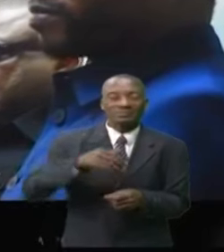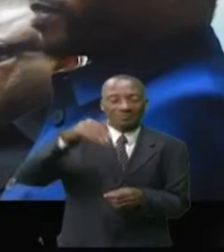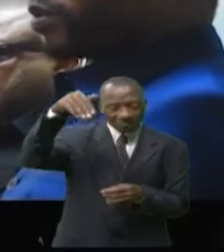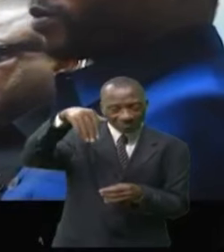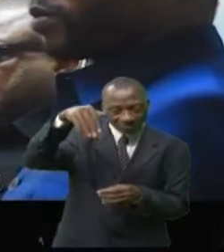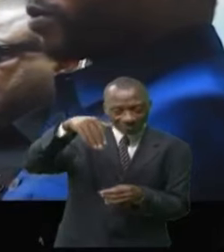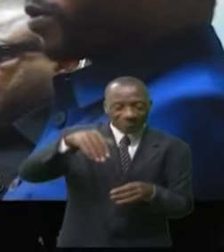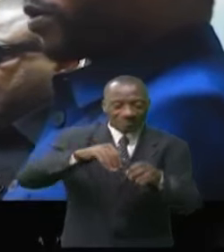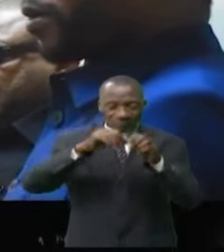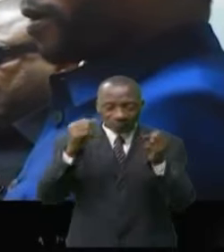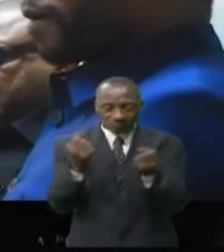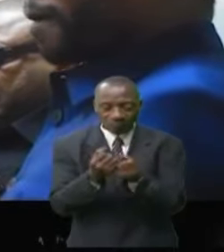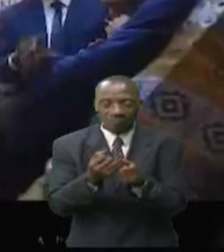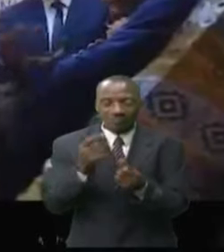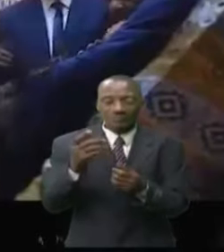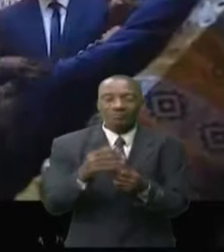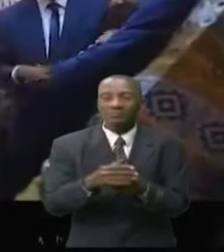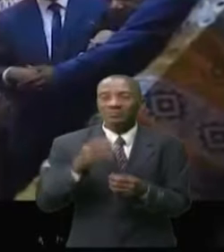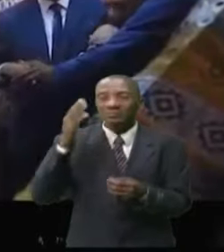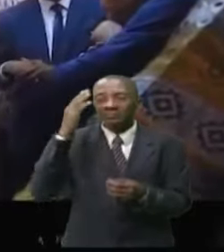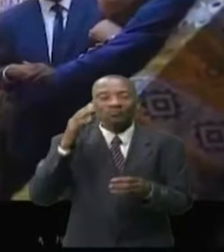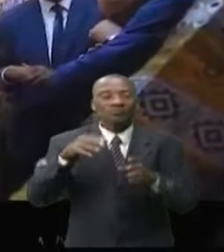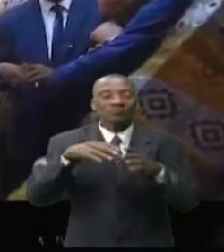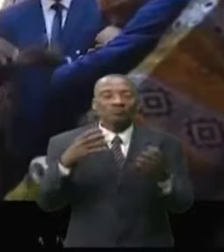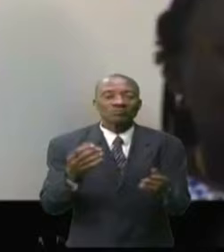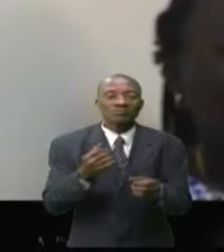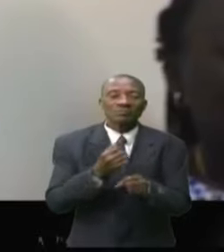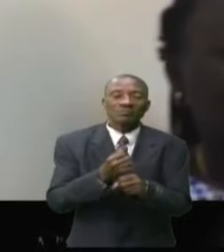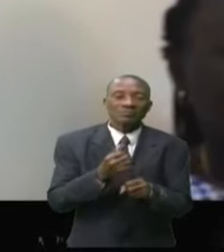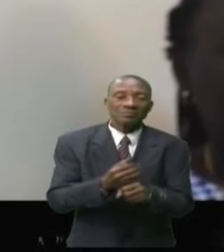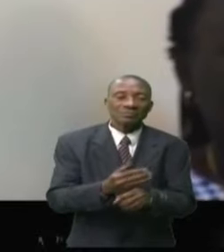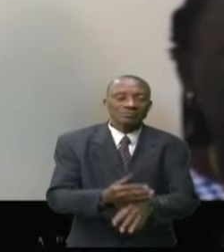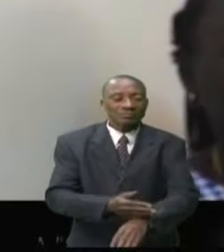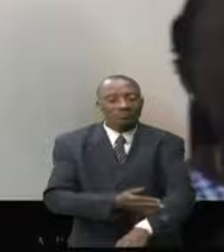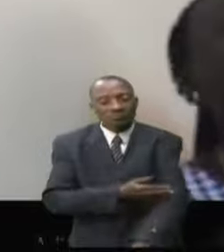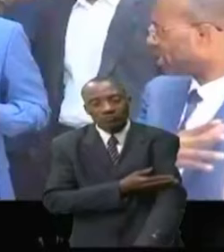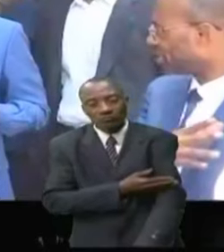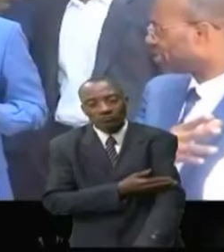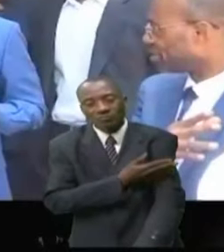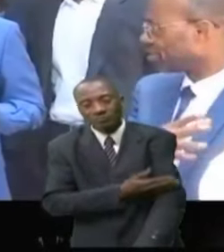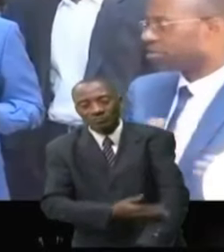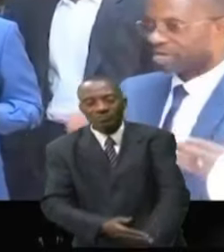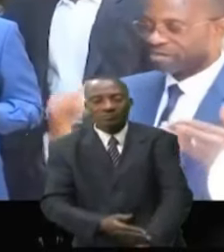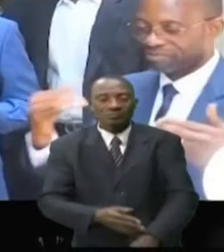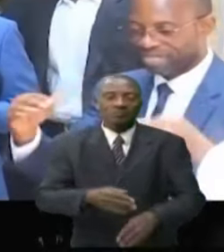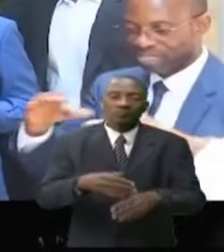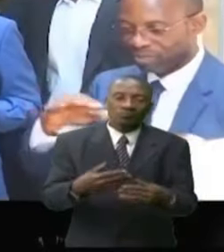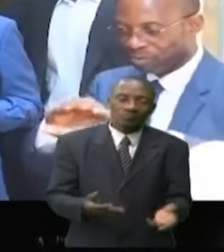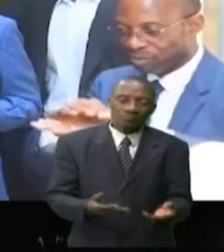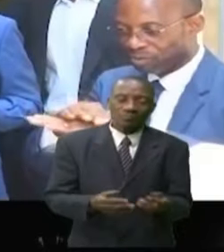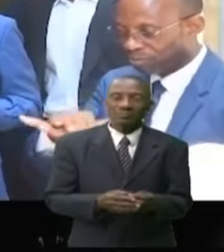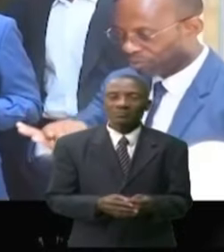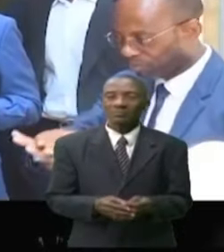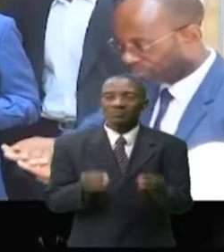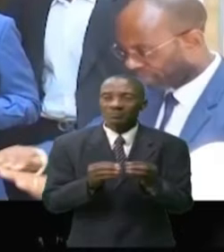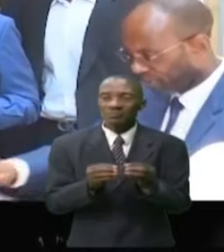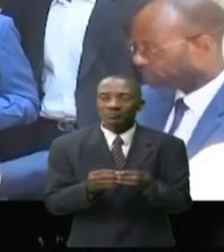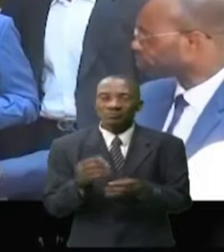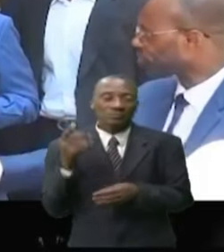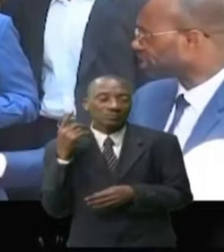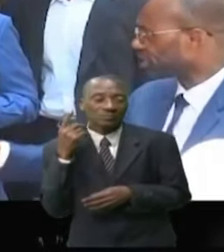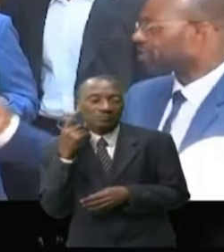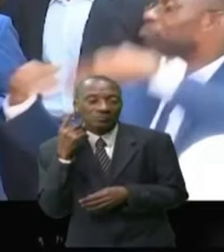personnellement avec les agents ICAD de cette entreprise étatique accompagné des administrateurs du directeur général adjoint du FPC